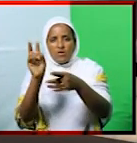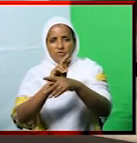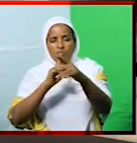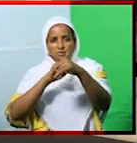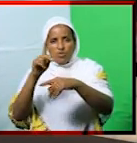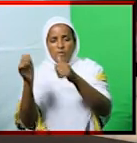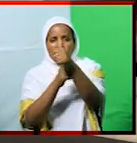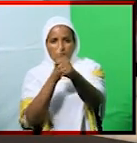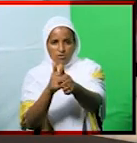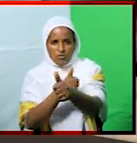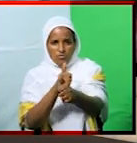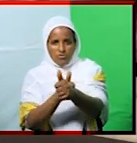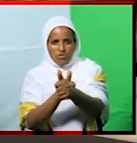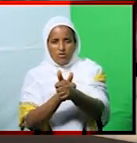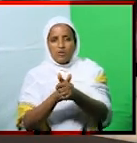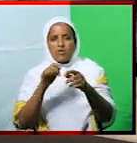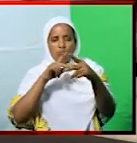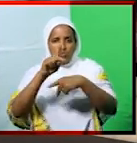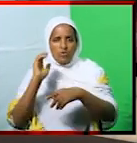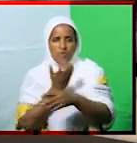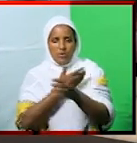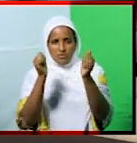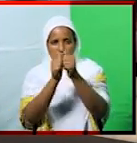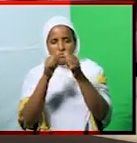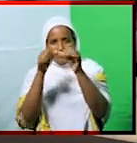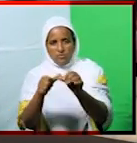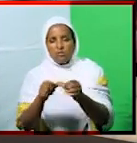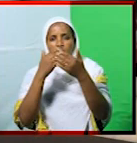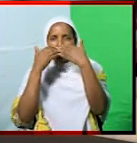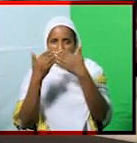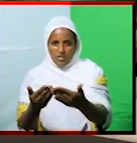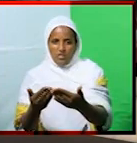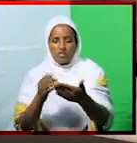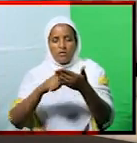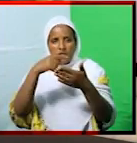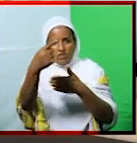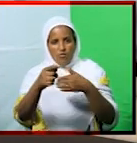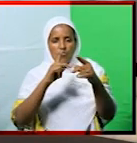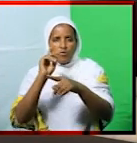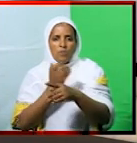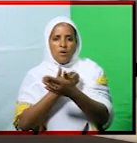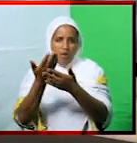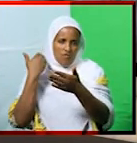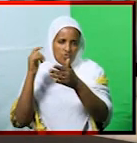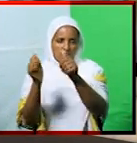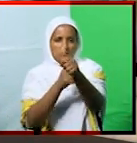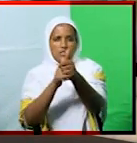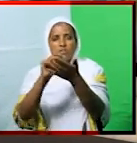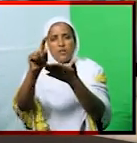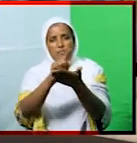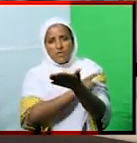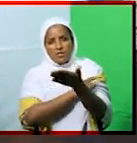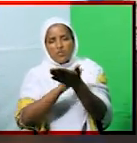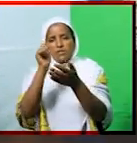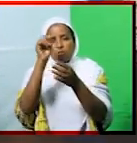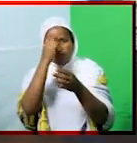የማኅበረ ቅዱሳን መንፈሳዊ ቴሌቪዥን መርሃ ግብር ተከታታዮች ከመሰናዶቻችን ጋር አብራችሁን ስለሆናችሁ እናመሰግናለን። ቀጣዩ መሰናዷችን ላለፉት